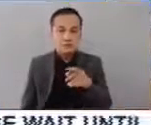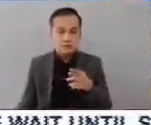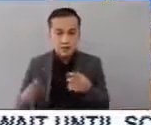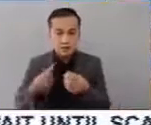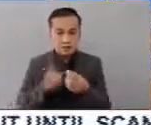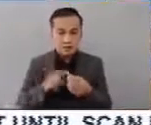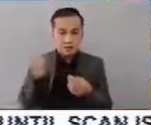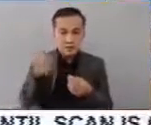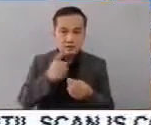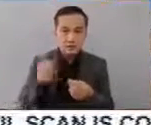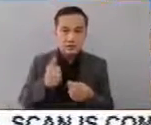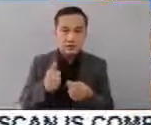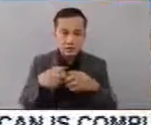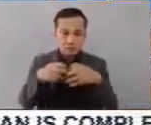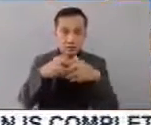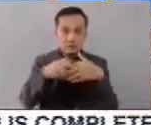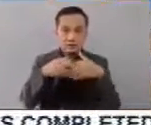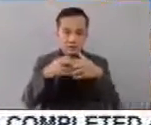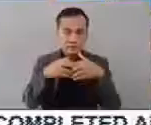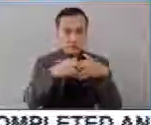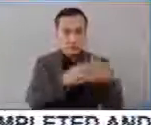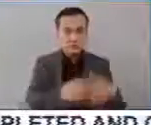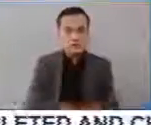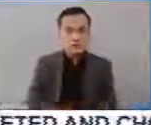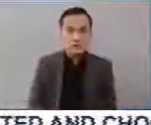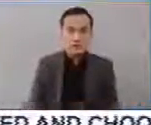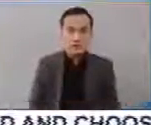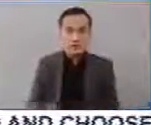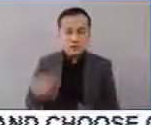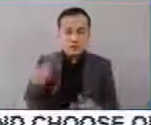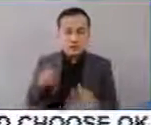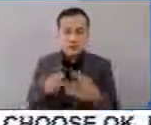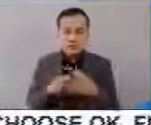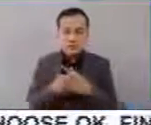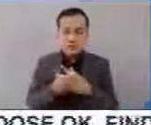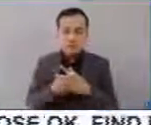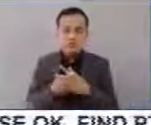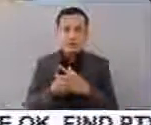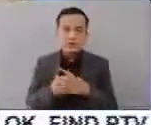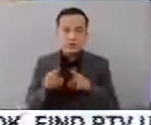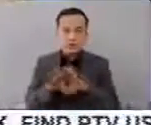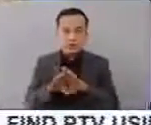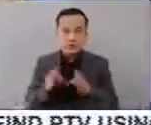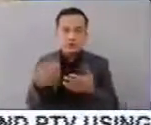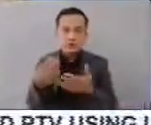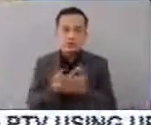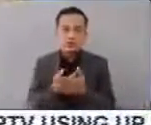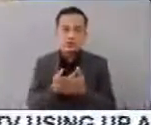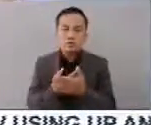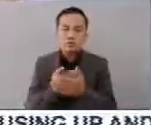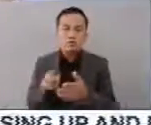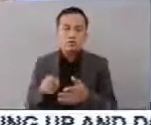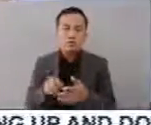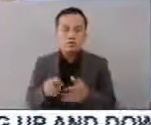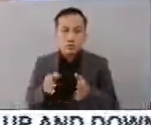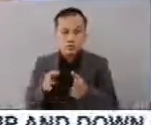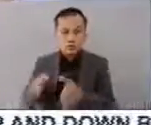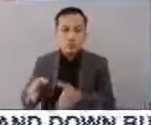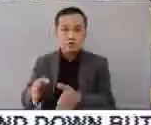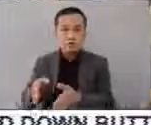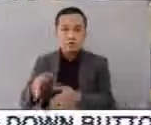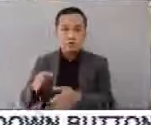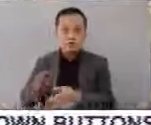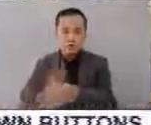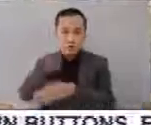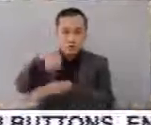halos 3 oras at pinakamahaba sa kanyang mga naging SONA, may ilang pagkakataon din na siya'y nagbiro na lamang